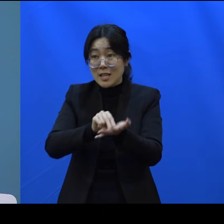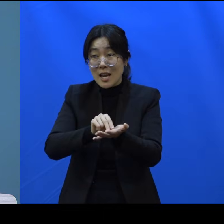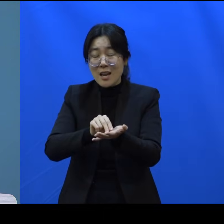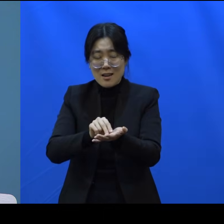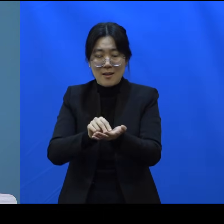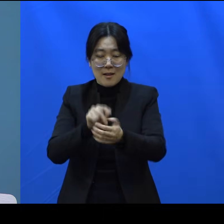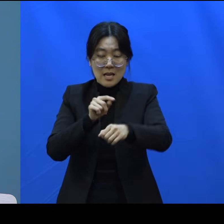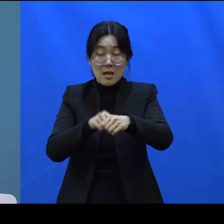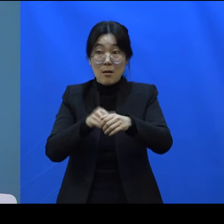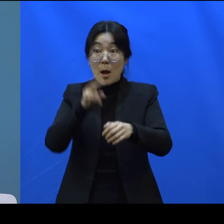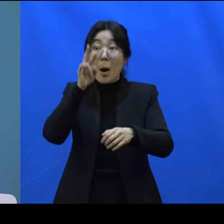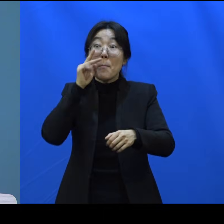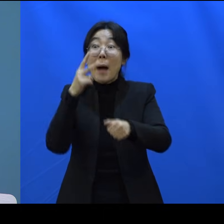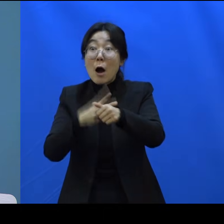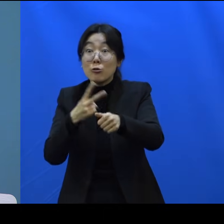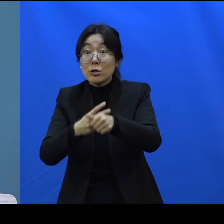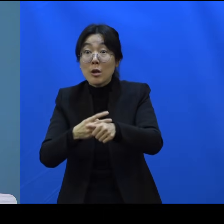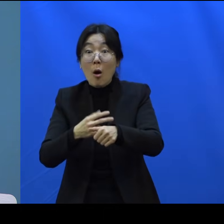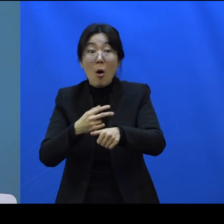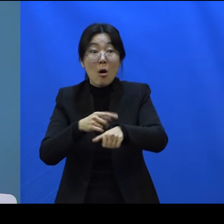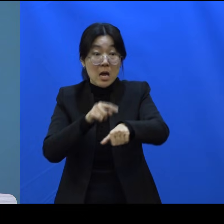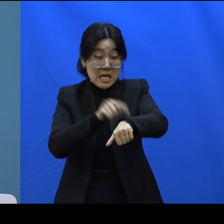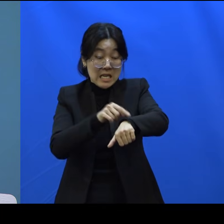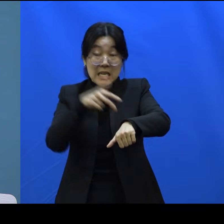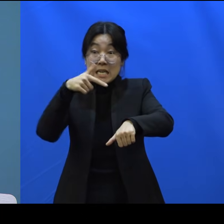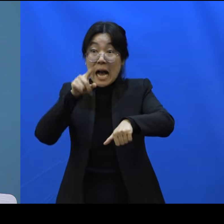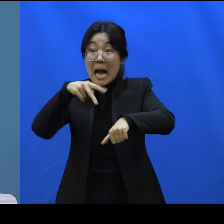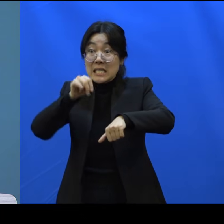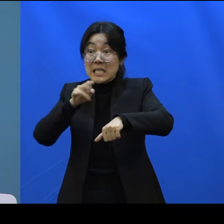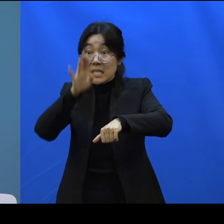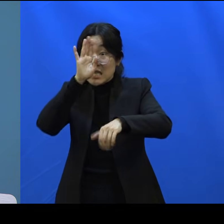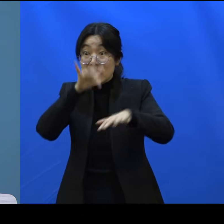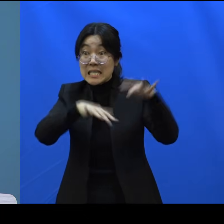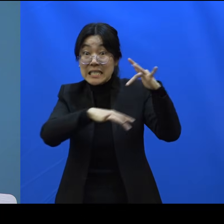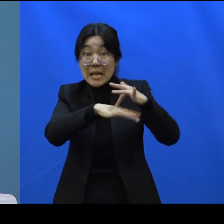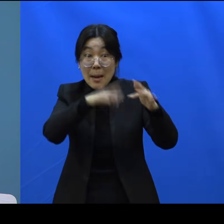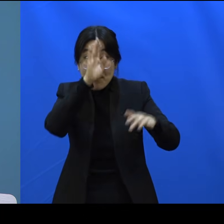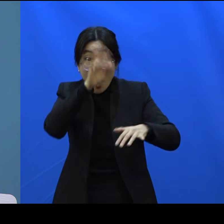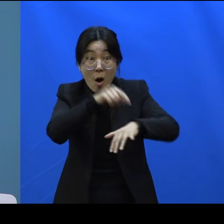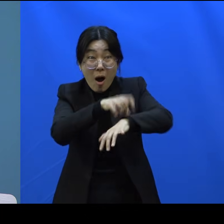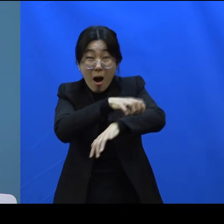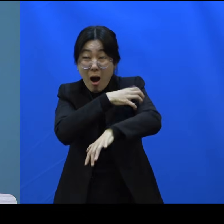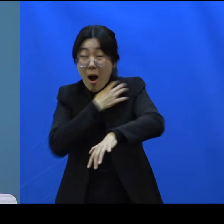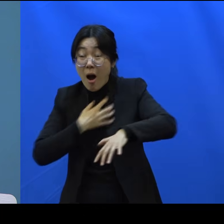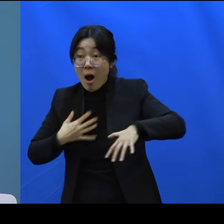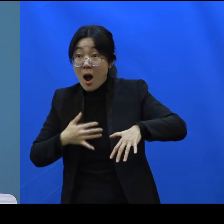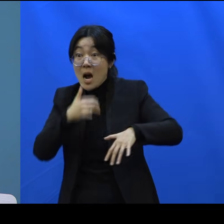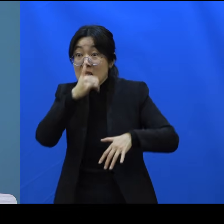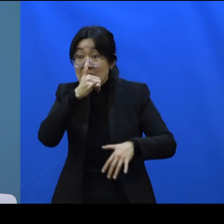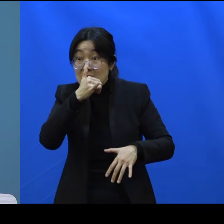받아요. 도리어 감사해요. 왜 그렇습니까? 그 가시로 인해 하나님의 능력이라는 응답을 받았기 때문에.